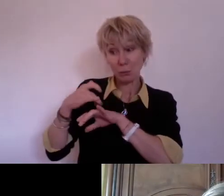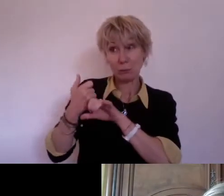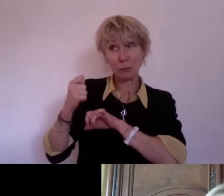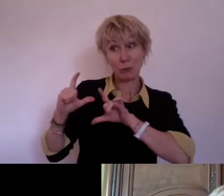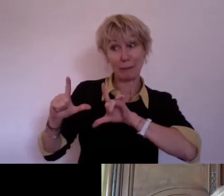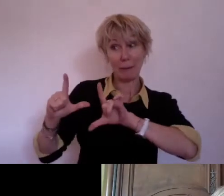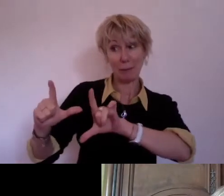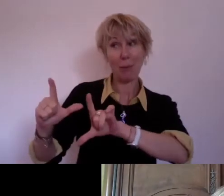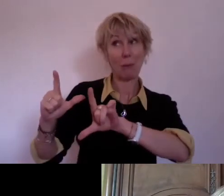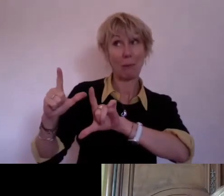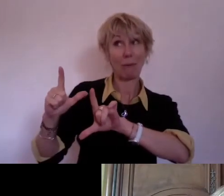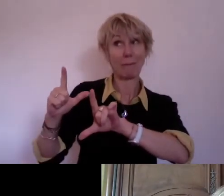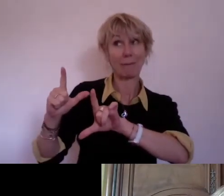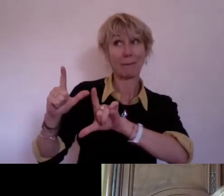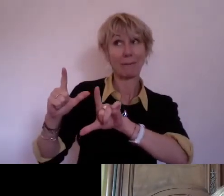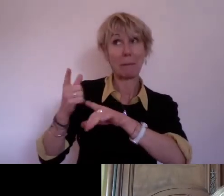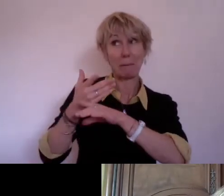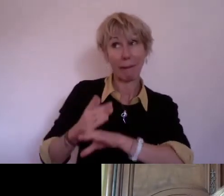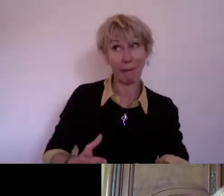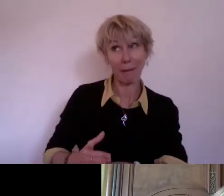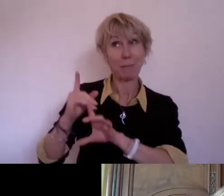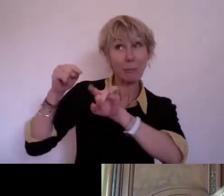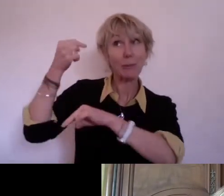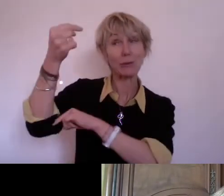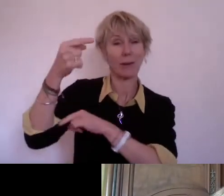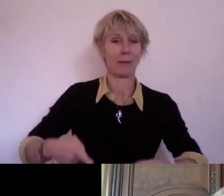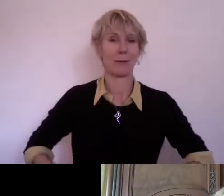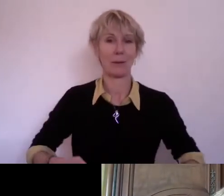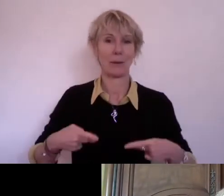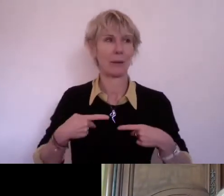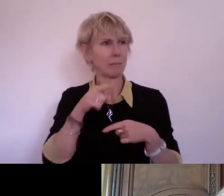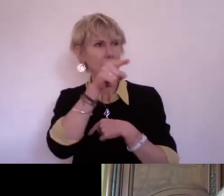D'accord. Bien. Merci beaucoup. Est-ce qu'on a des questions ?